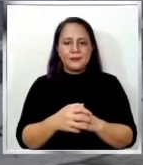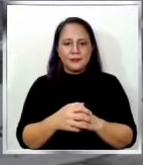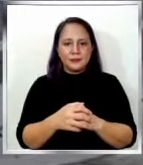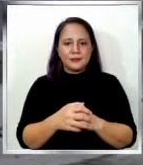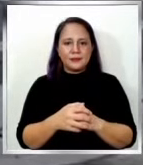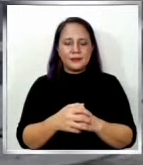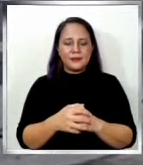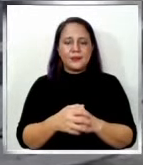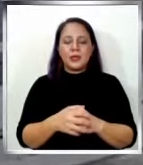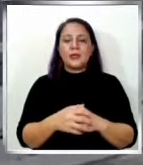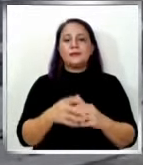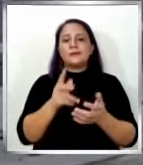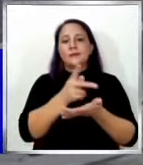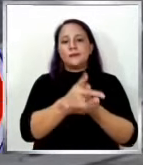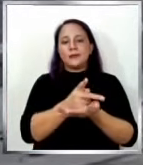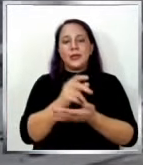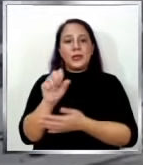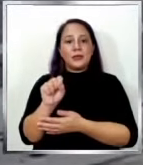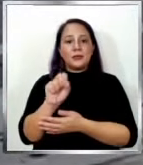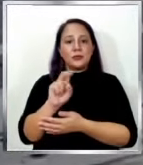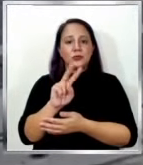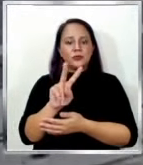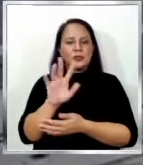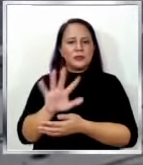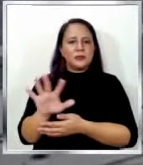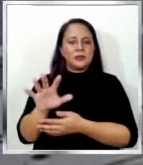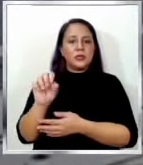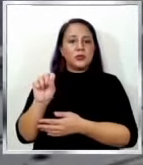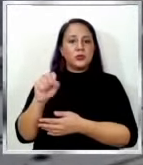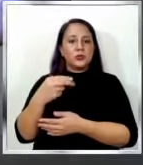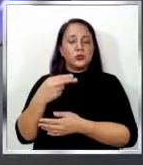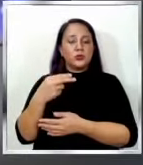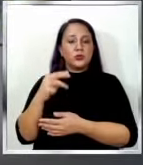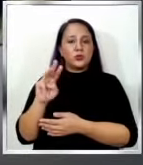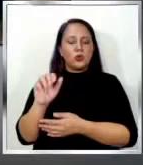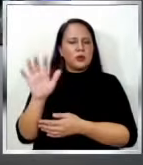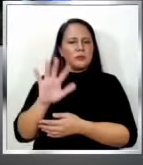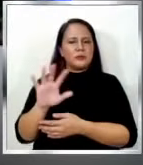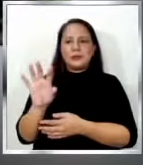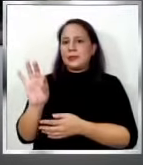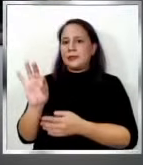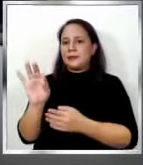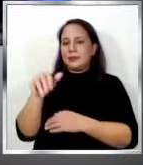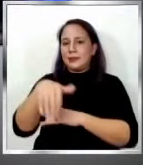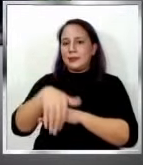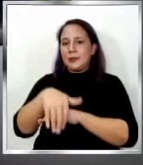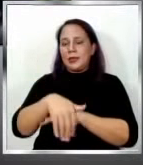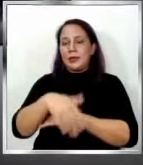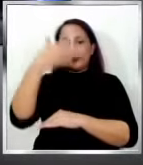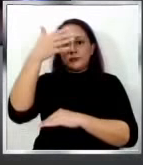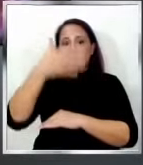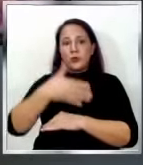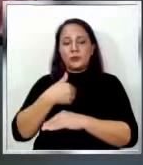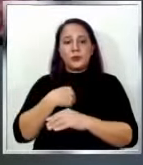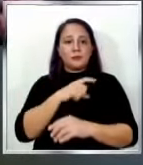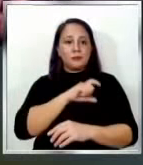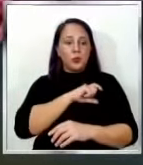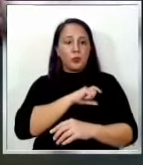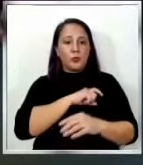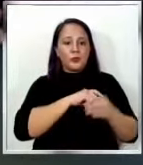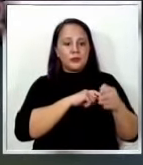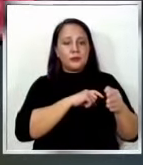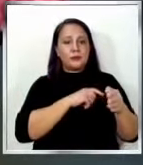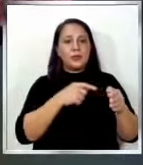Nakaparada ang SUV na ito sa bahagi ng Shaw Boulevard bandang alas 9 kagabi. Sa harapan nito ay isang police mobile na ang sakay,